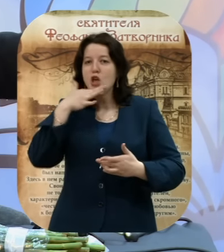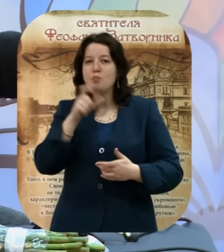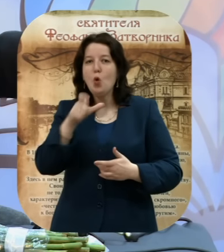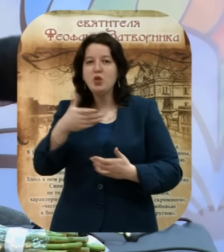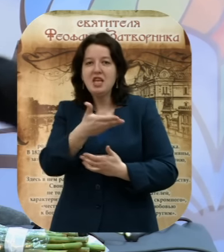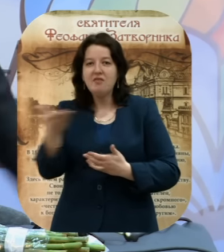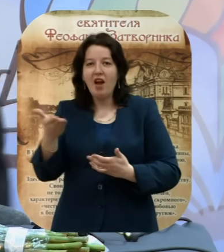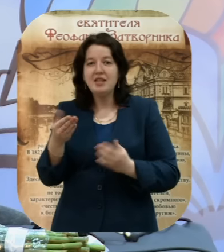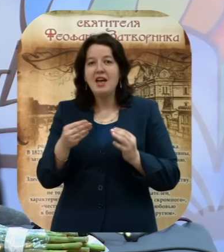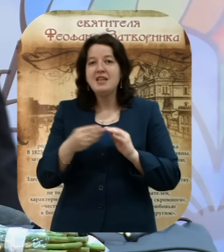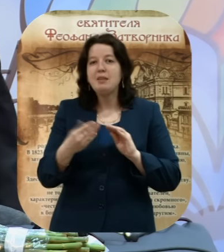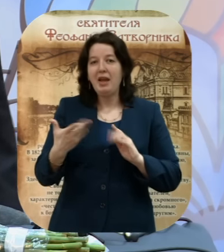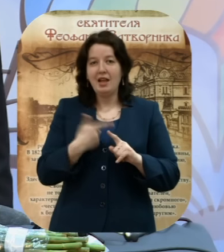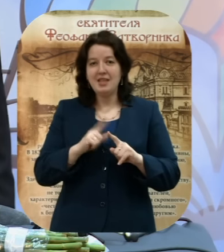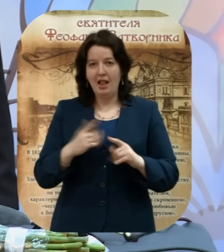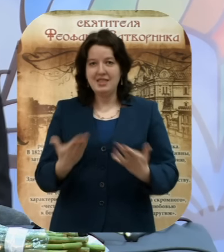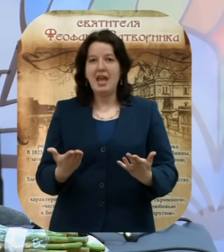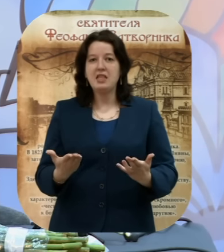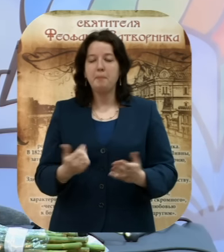соприкасались с этим.